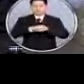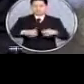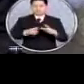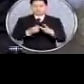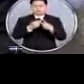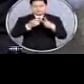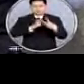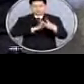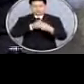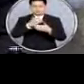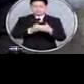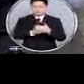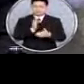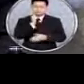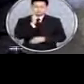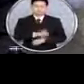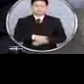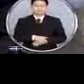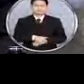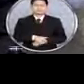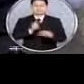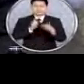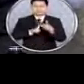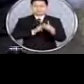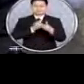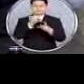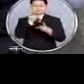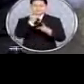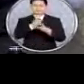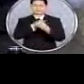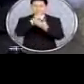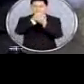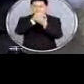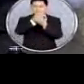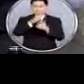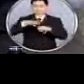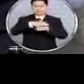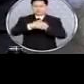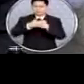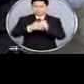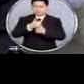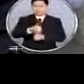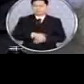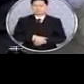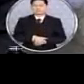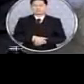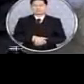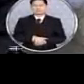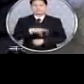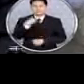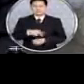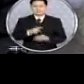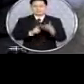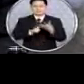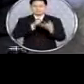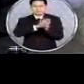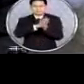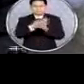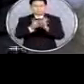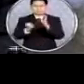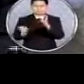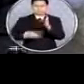二是稳健检核，然后呢打造绿能低碳环境，最后呢是逐步迈向非